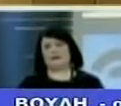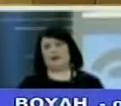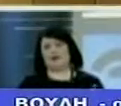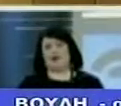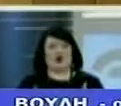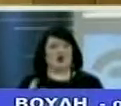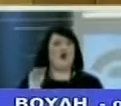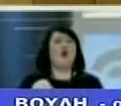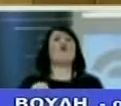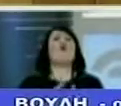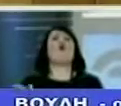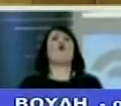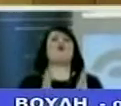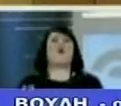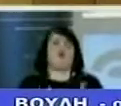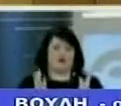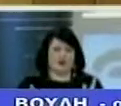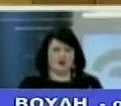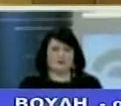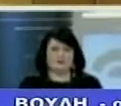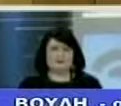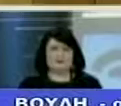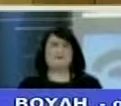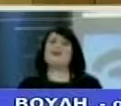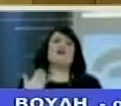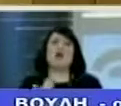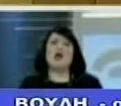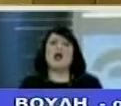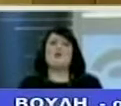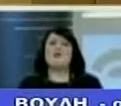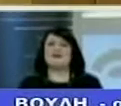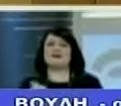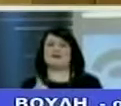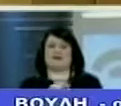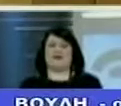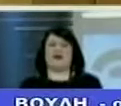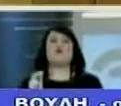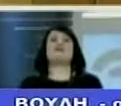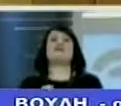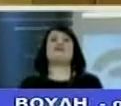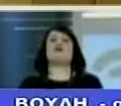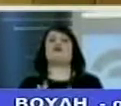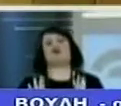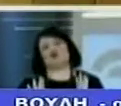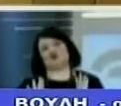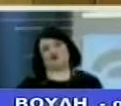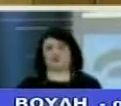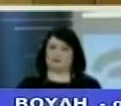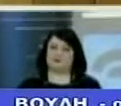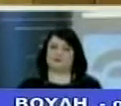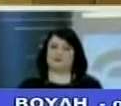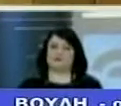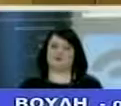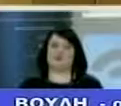αρκεί αυτό το ό,τι να είναι να μεταφράζεται σε ψηφαλάκια. Να